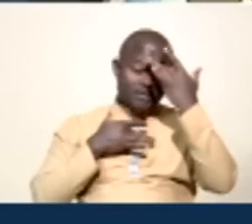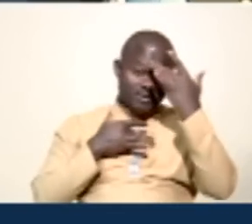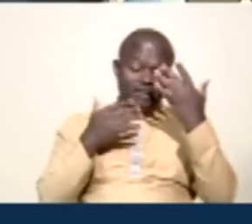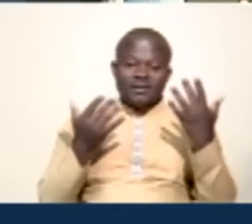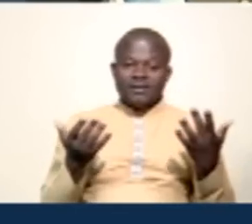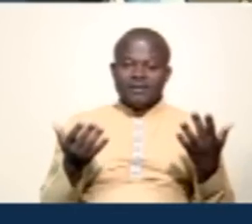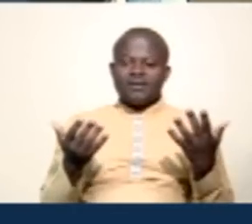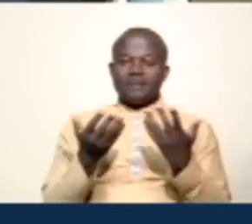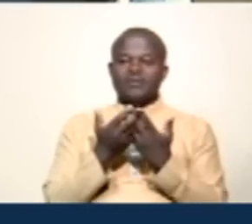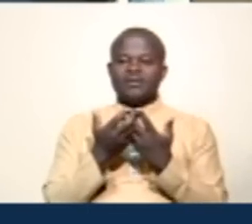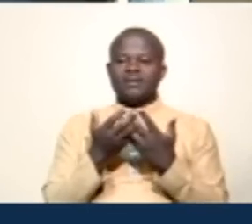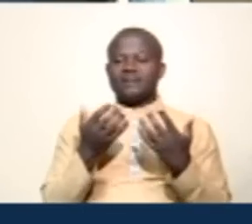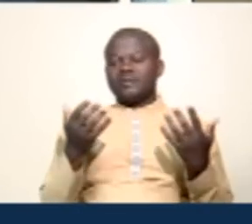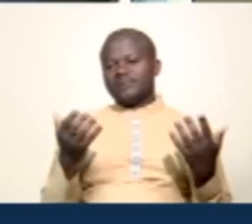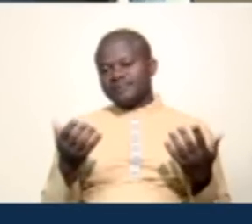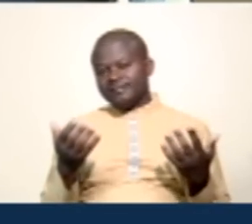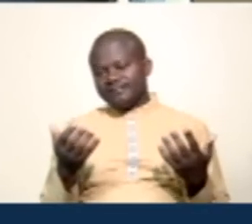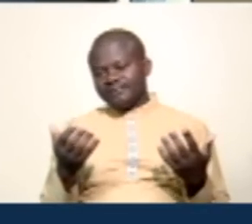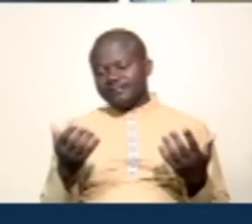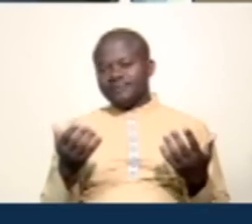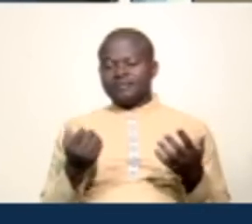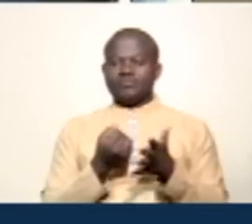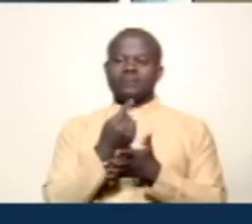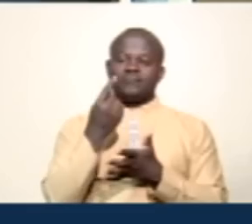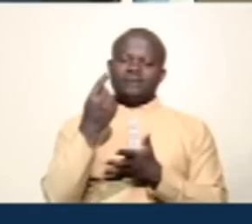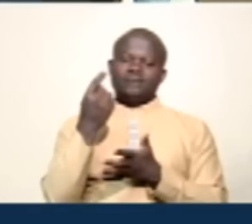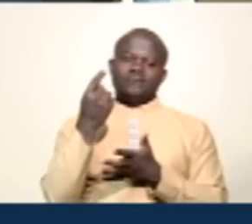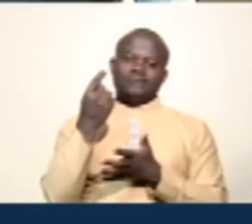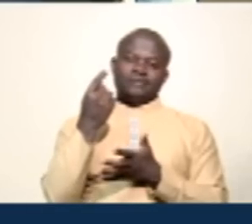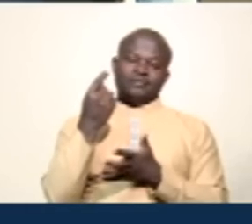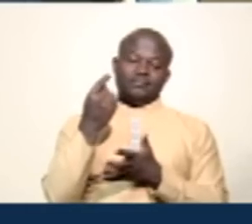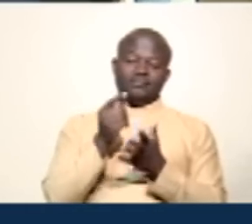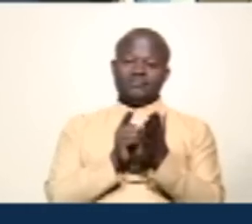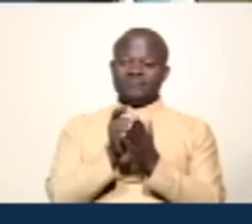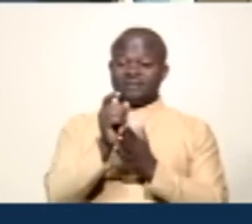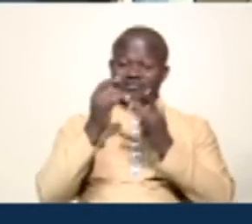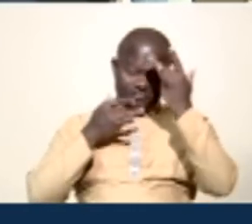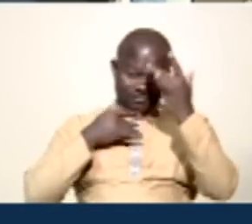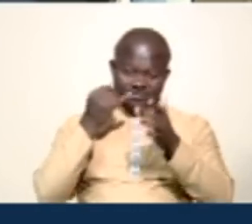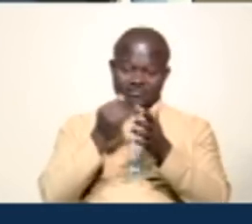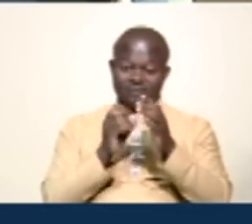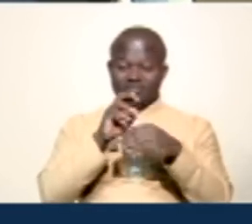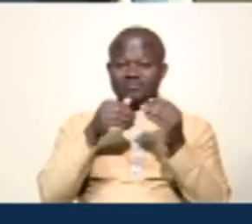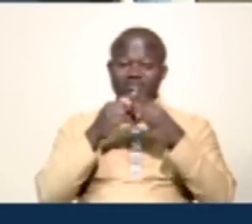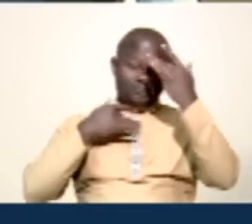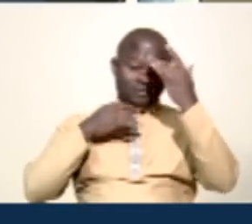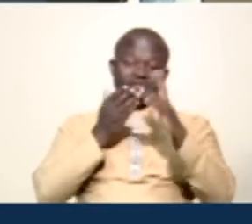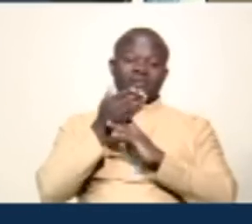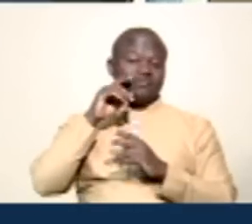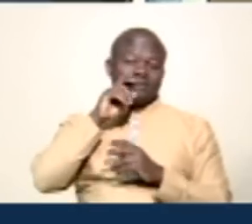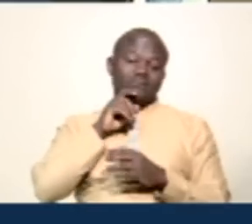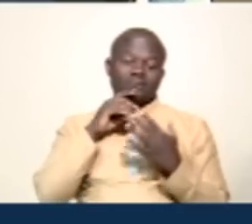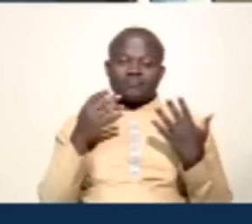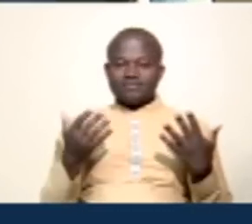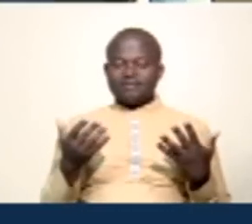yarwaye ijyanye ni yatewe na ibyo bita infectious diseases cyangwa se indwara zandura imibonano